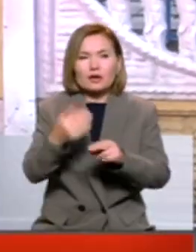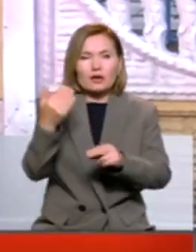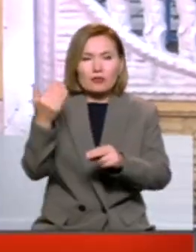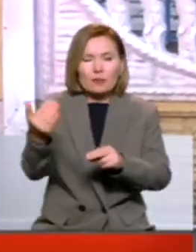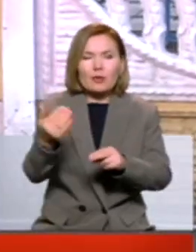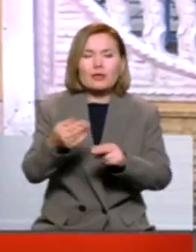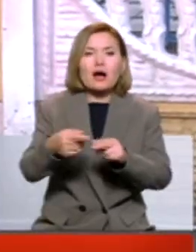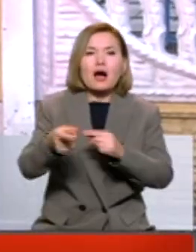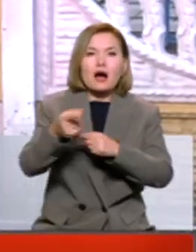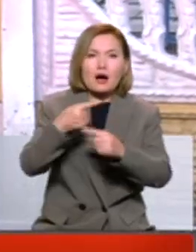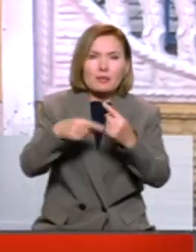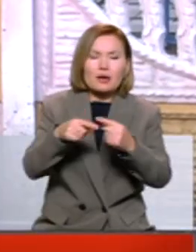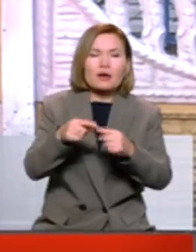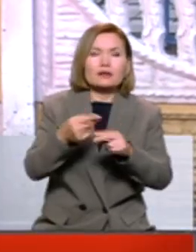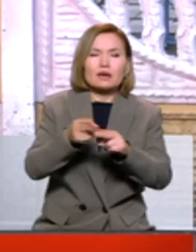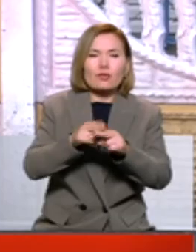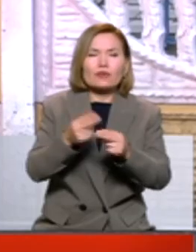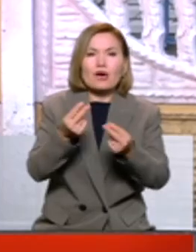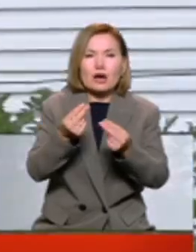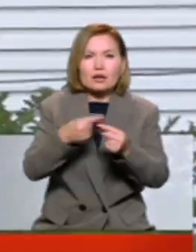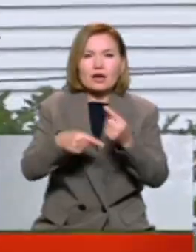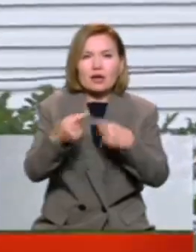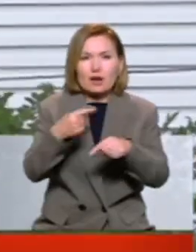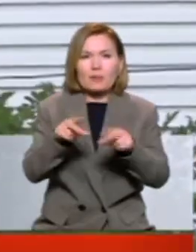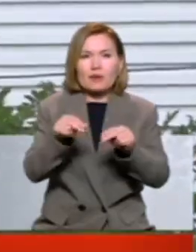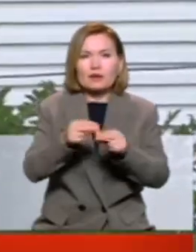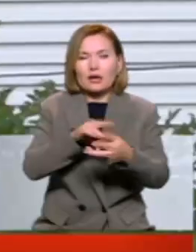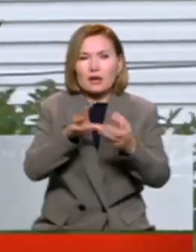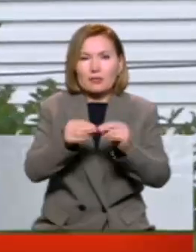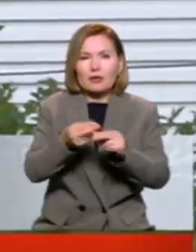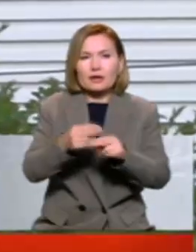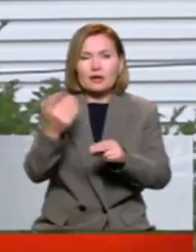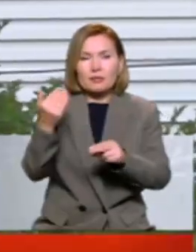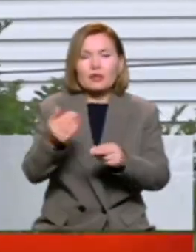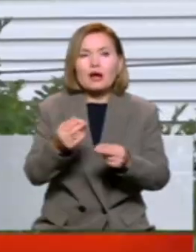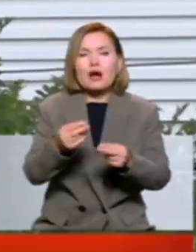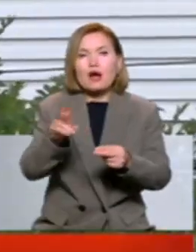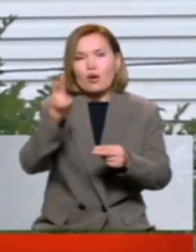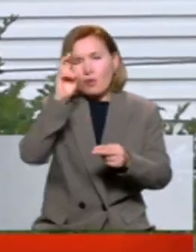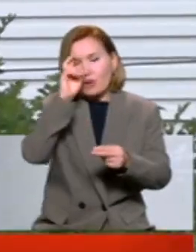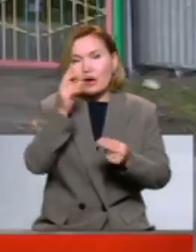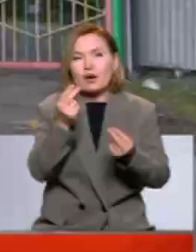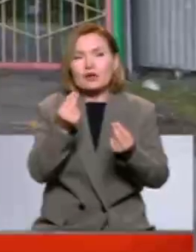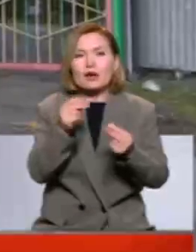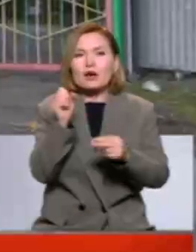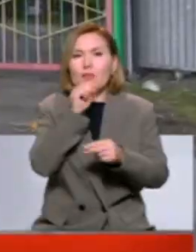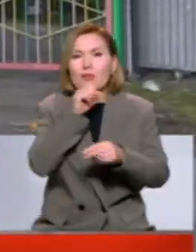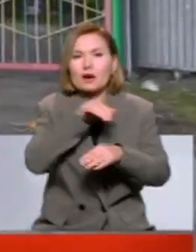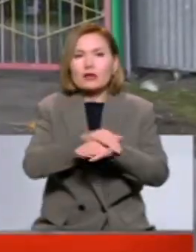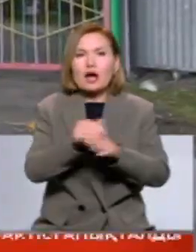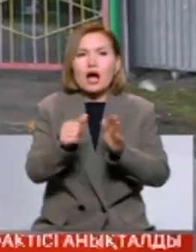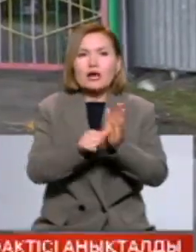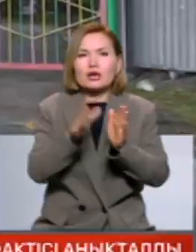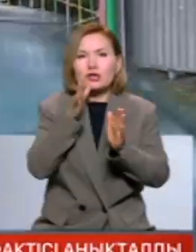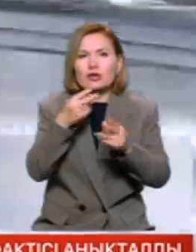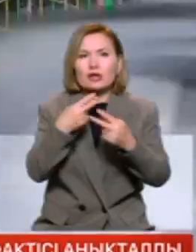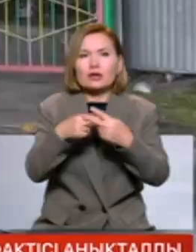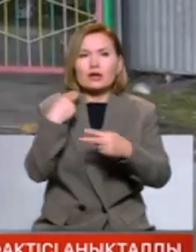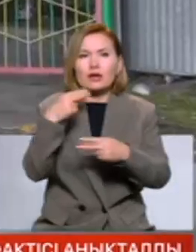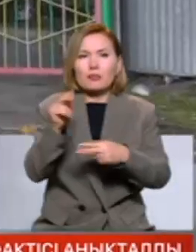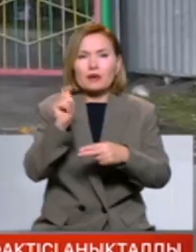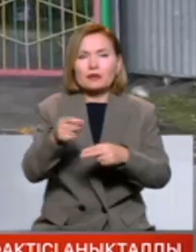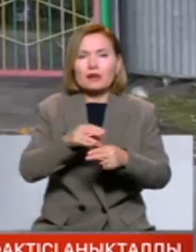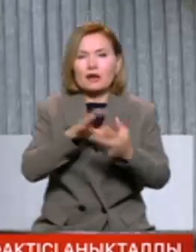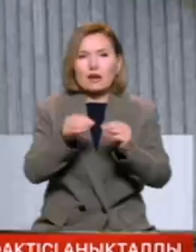қарыз несиелерін жабуға жұмсағанын айтқан. Күдікті сеніп тапсырылған бөтен мүлікті емдену бабымен 6 жылға сотталды.